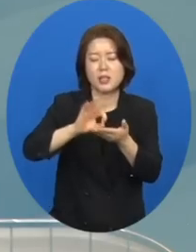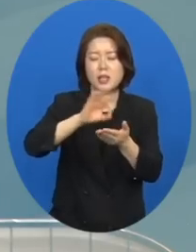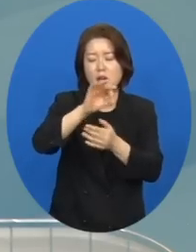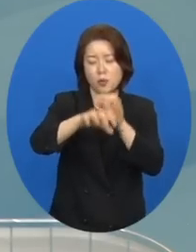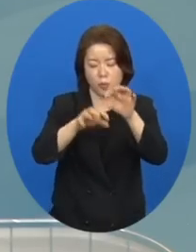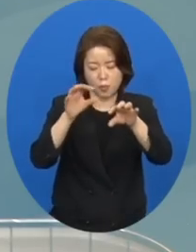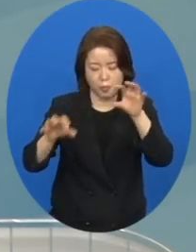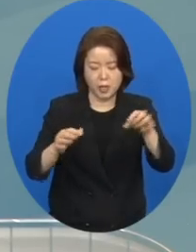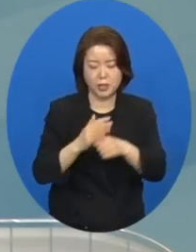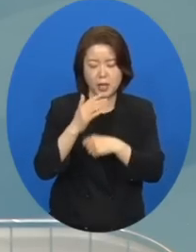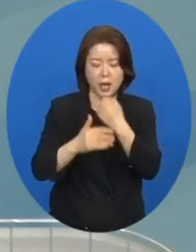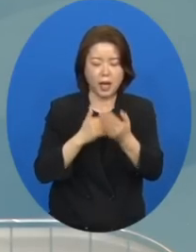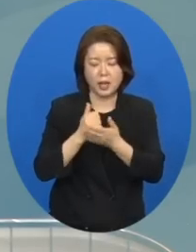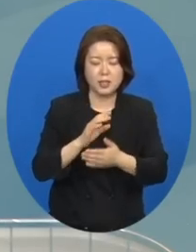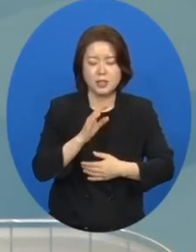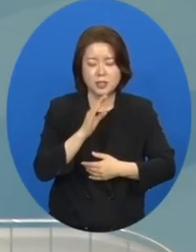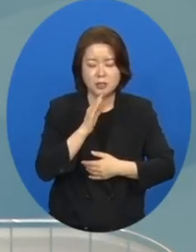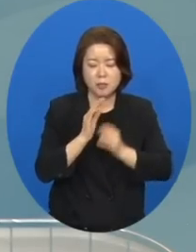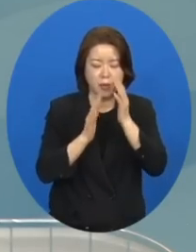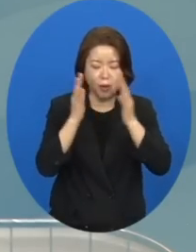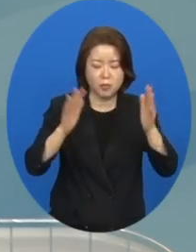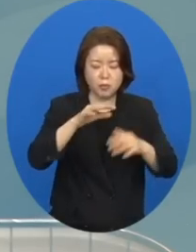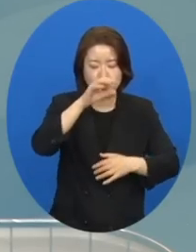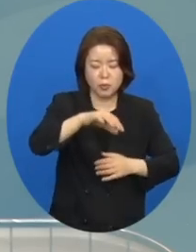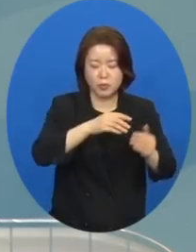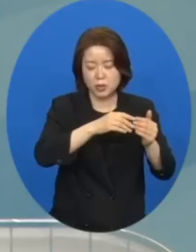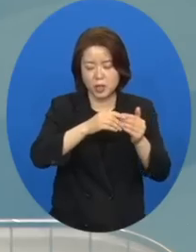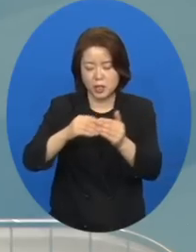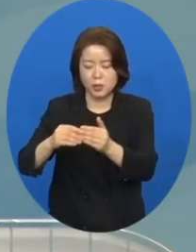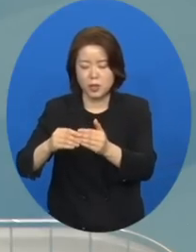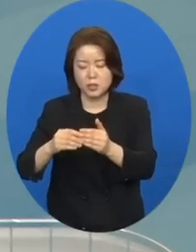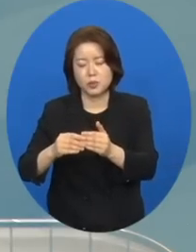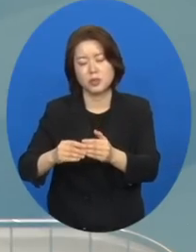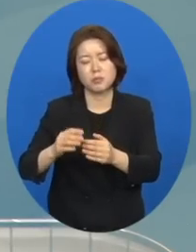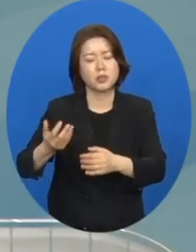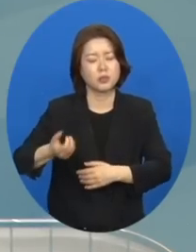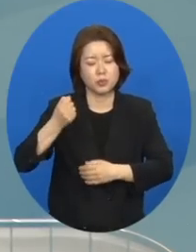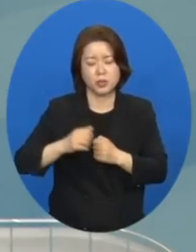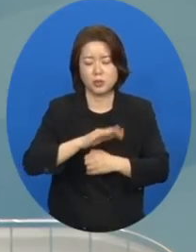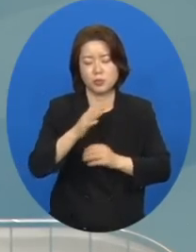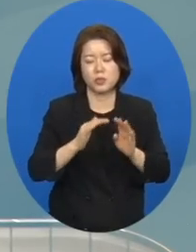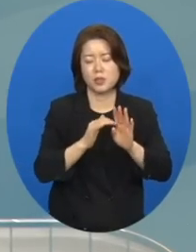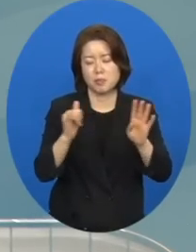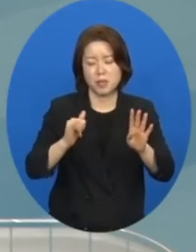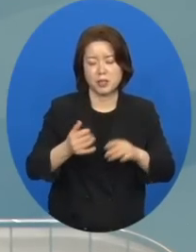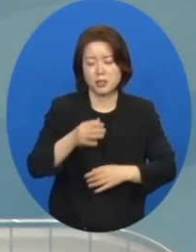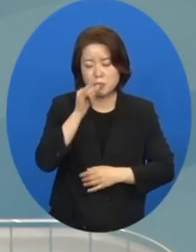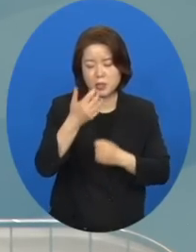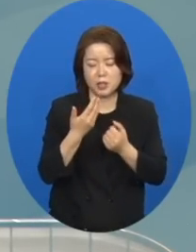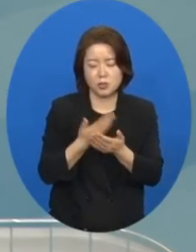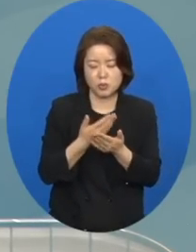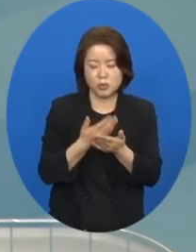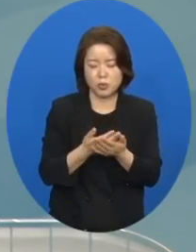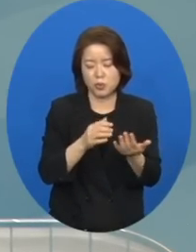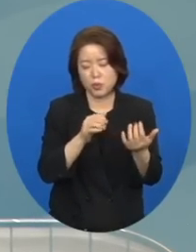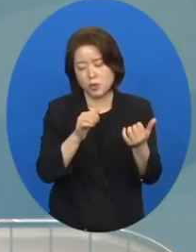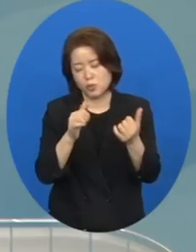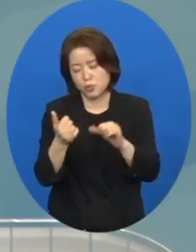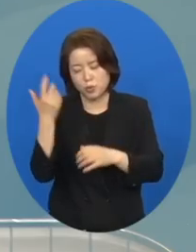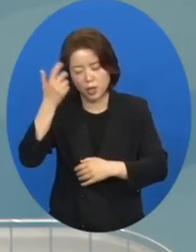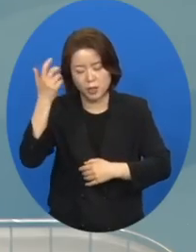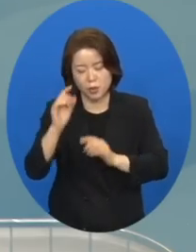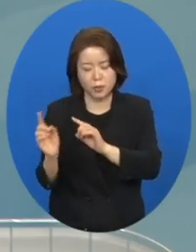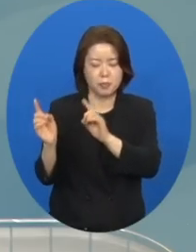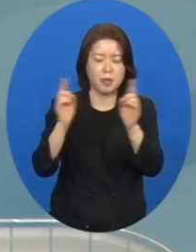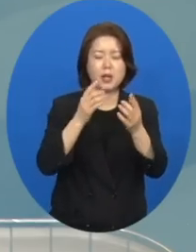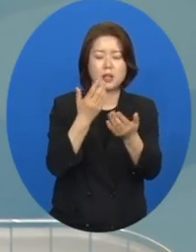하나님 정말 푸른 초장으로 인도하시는 주님의 인감을 누리는 우리 백성들이 있게 해주시고 또한 죽어가는 요원들이 살아나게 아이를